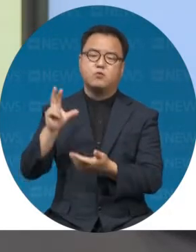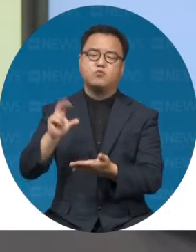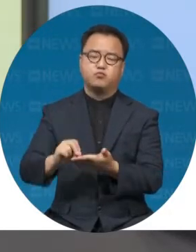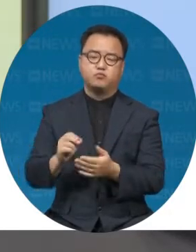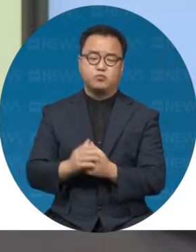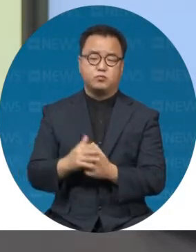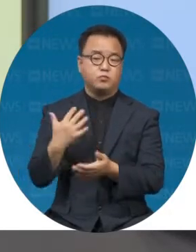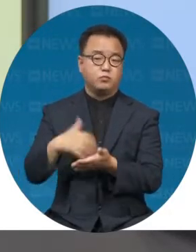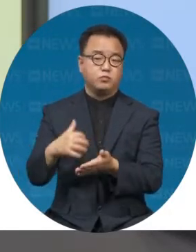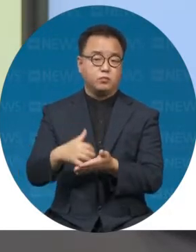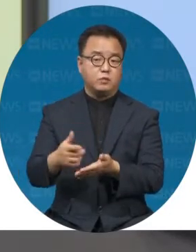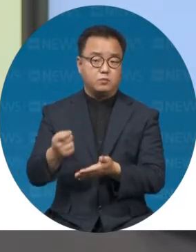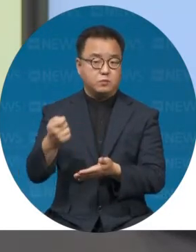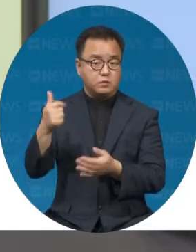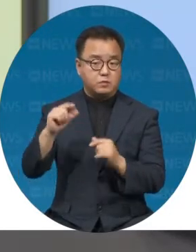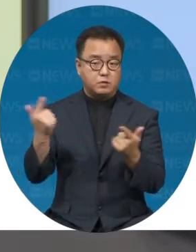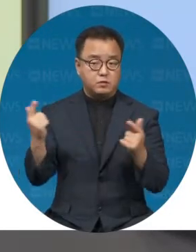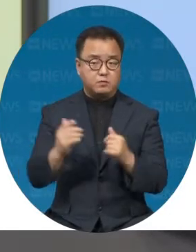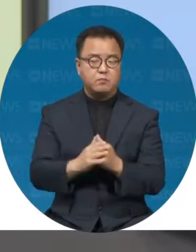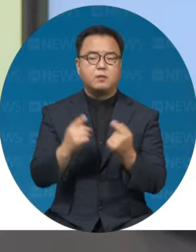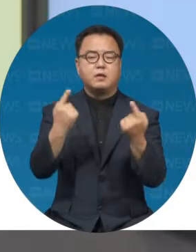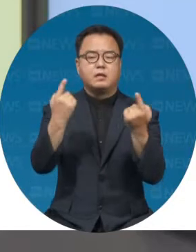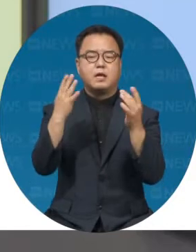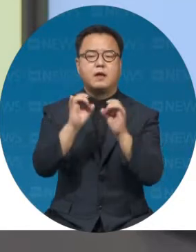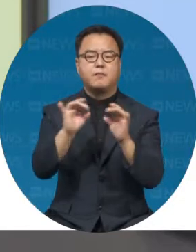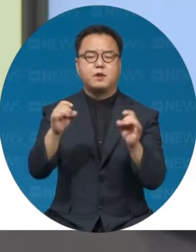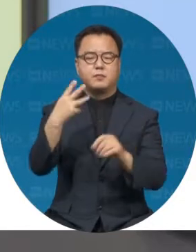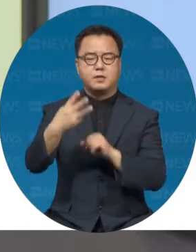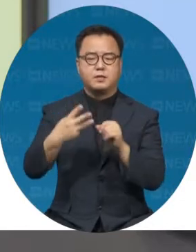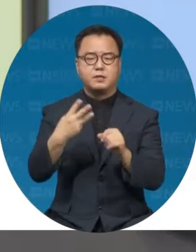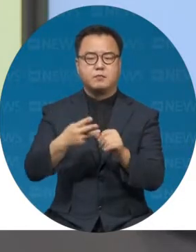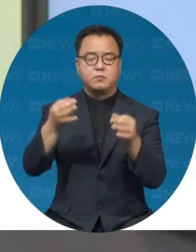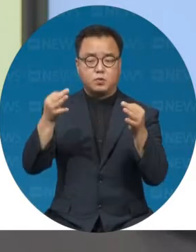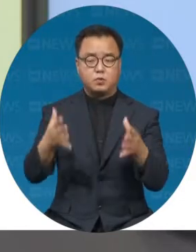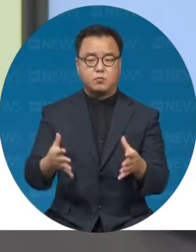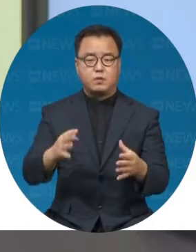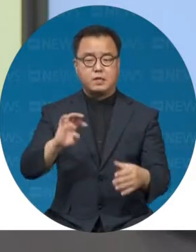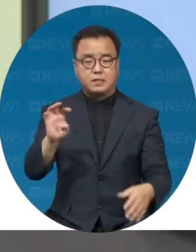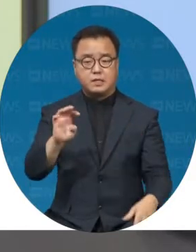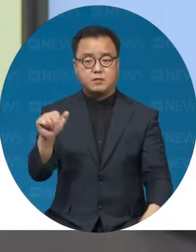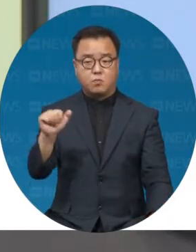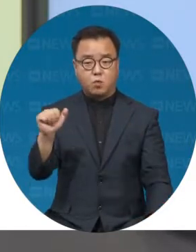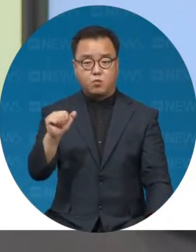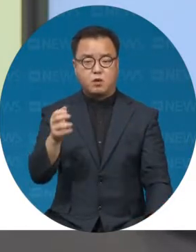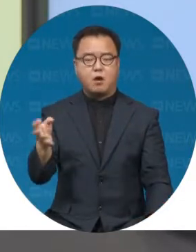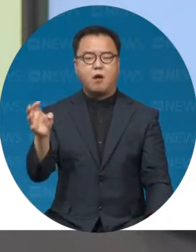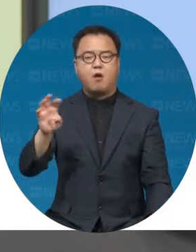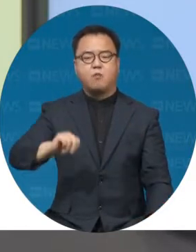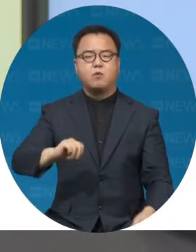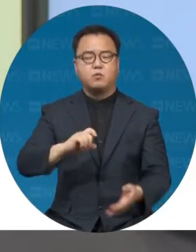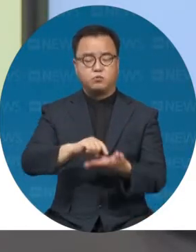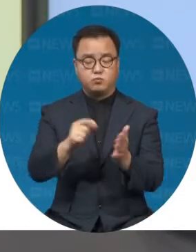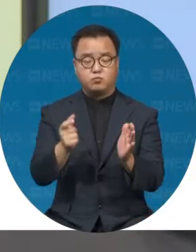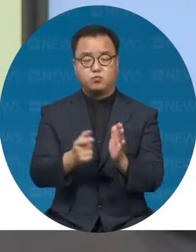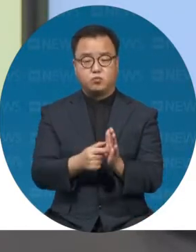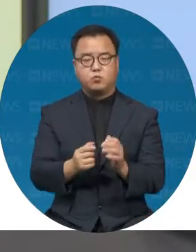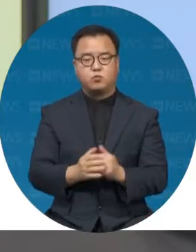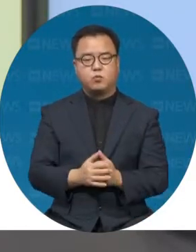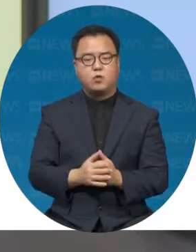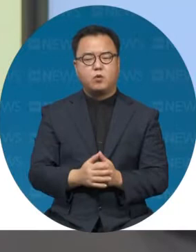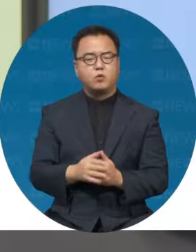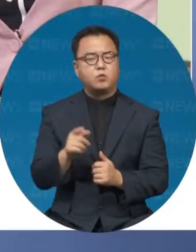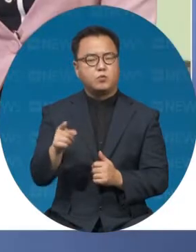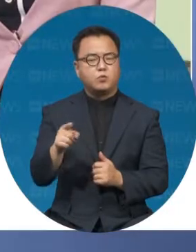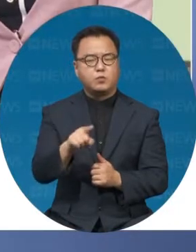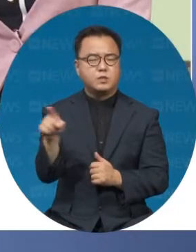적지 않습니다 이제 대학별로 따지면 3년 동안 40에서 50억 정보의 규모입니다 금도 줘 네 그렇습니다 그런데 이제 대학들이